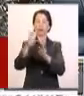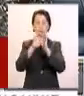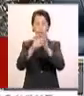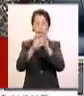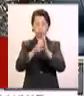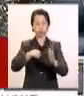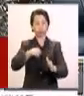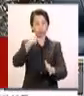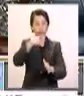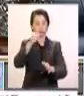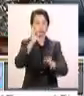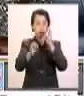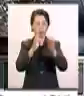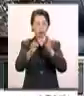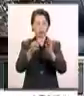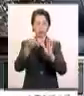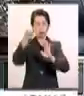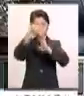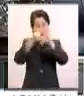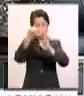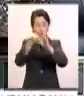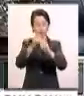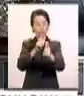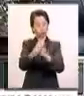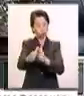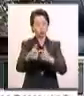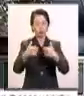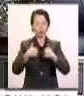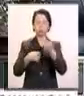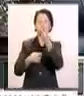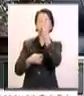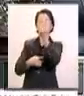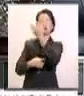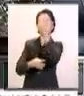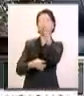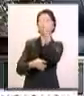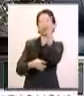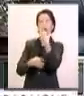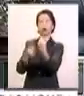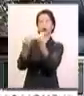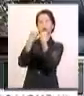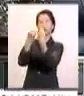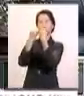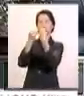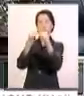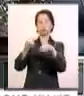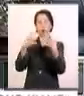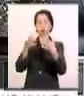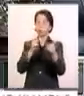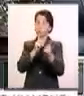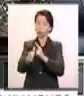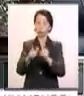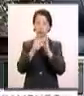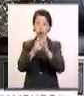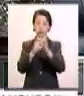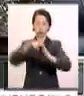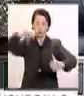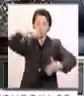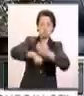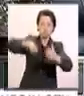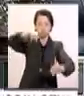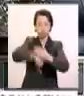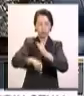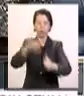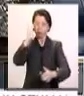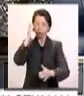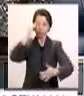sebagaimana saya sebut, bila mana sesuatu filem itu kita luluskan, ada unsur-unsur pengajaran yang menyebabkan kita memberikan kebenaran. Contohlah gangsterisme. Kita